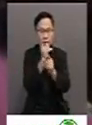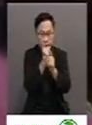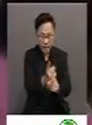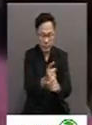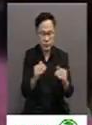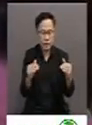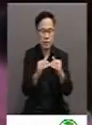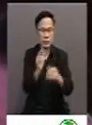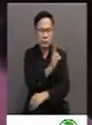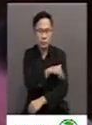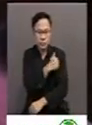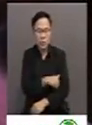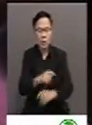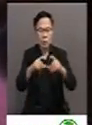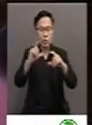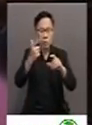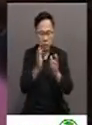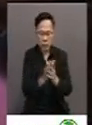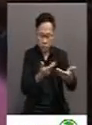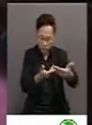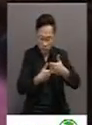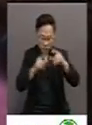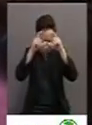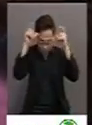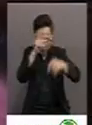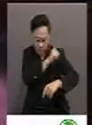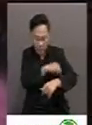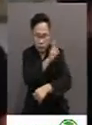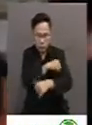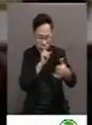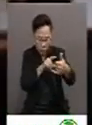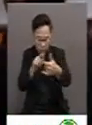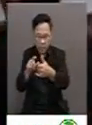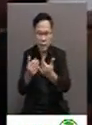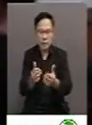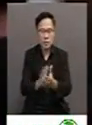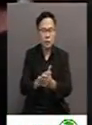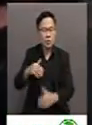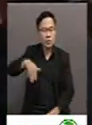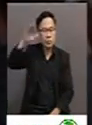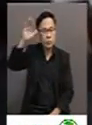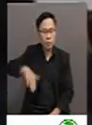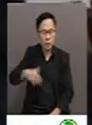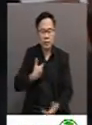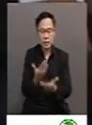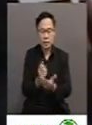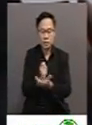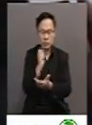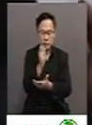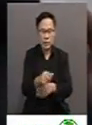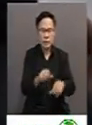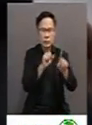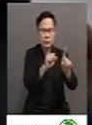ต้องมีการเรียกแพทย์เรียกพยาบาลเข้ามาสอบสวนด้วยตัวญาติคนไข้นะครับจะได้รับการชดเชยอยู่ที่ 100,000 ถึง 400,000 บาท